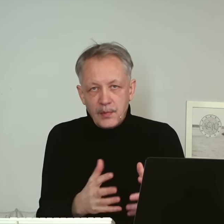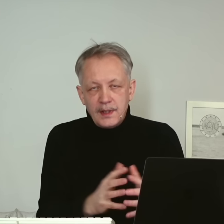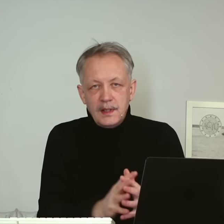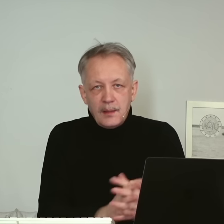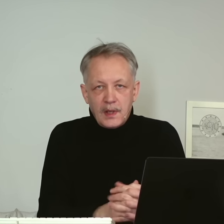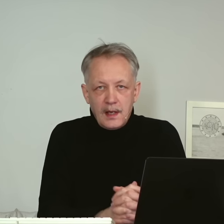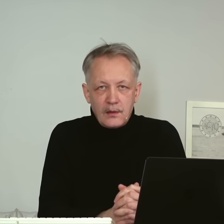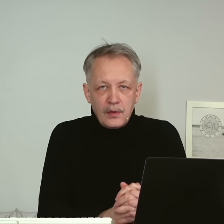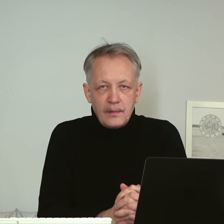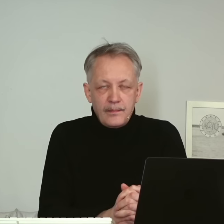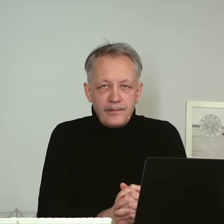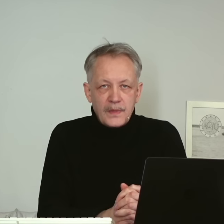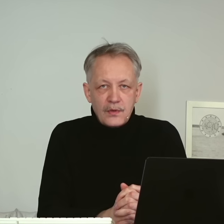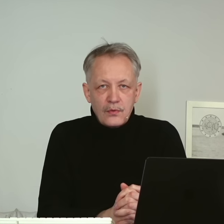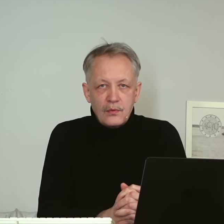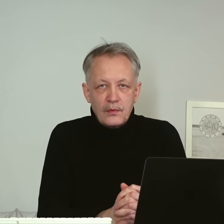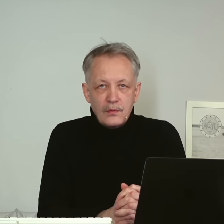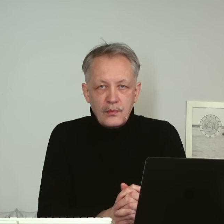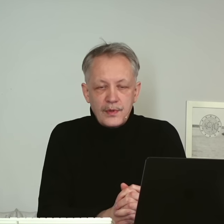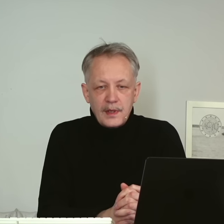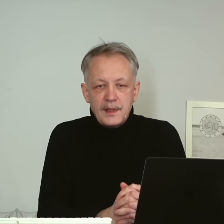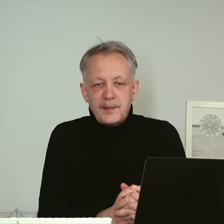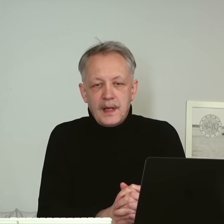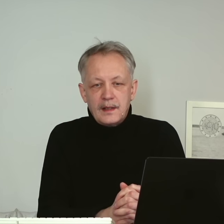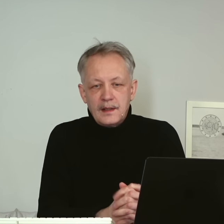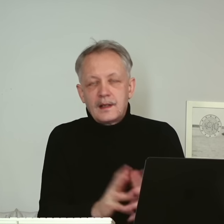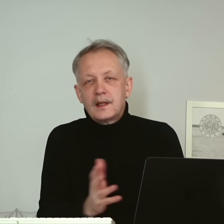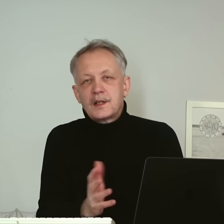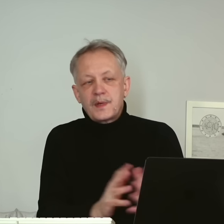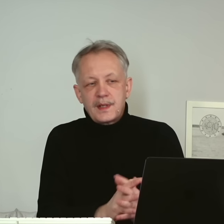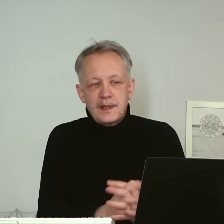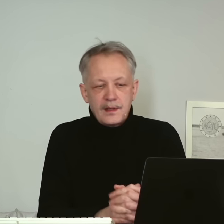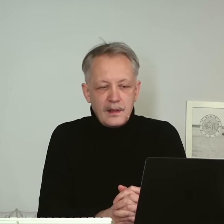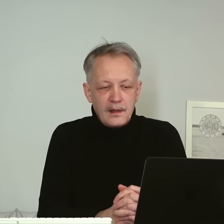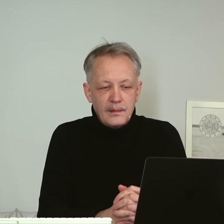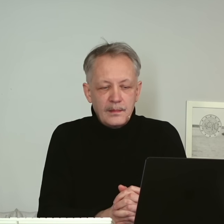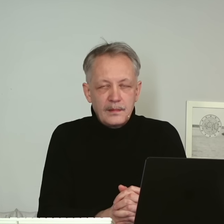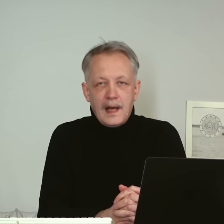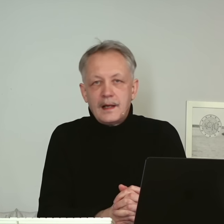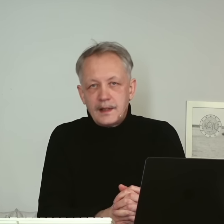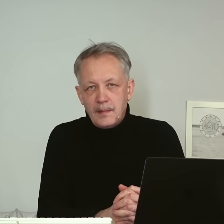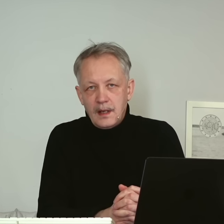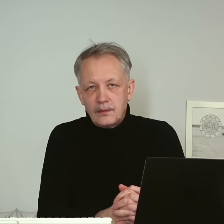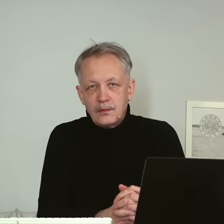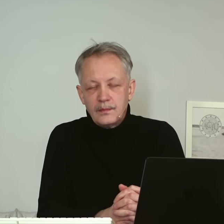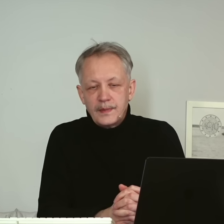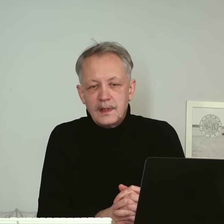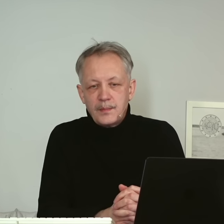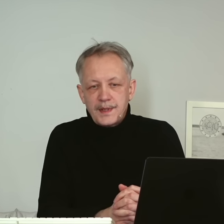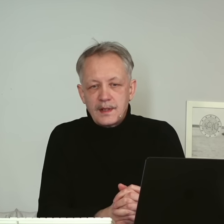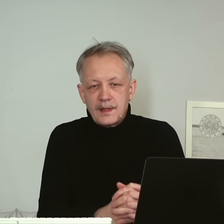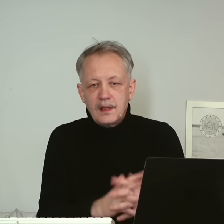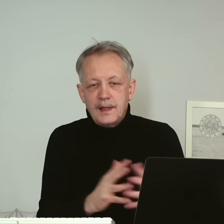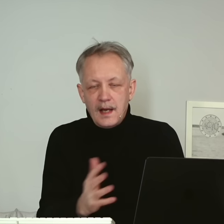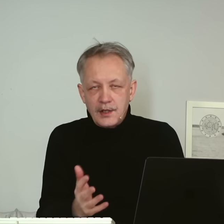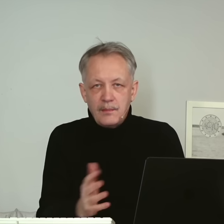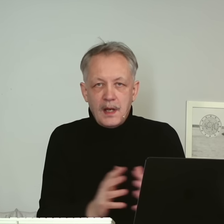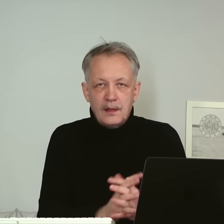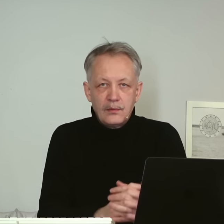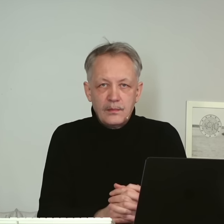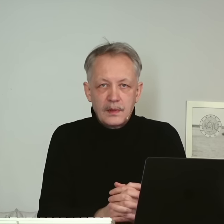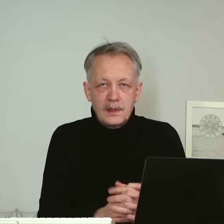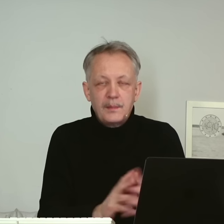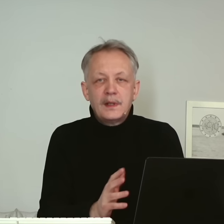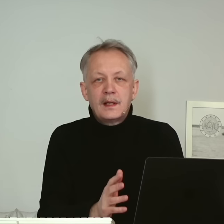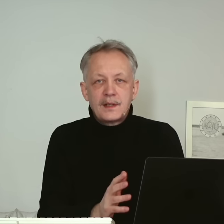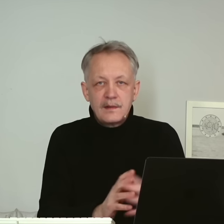ruošiasi dabartiniam karui su Rusija. Na, spėkit. Na, kai kas pasakys, na, keletą metų, kiti pasakys gal 10